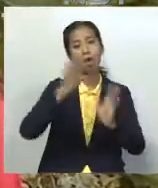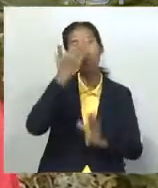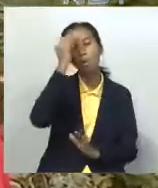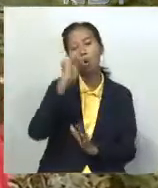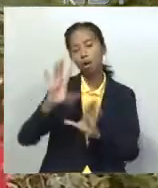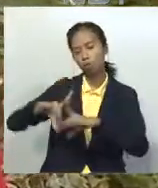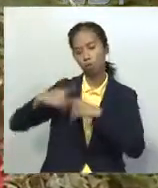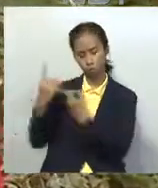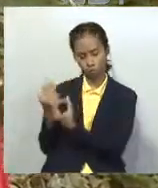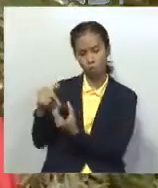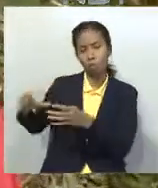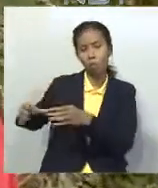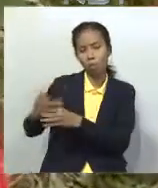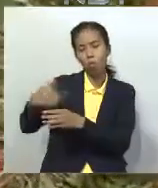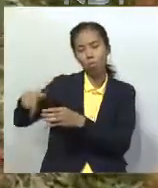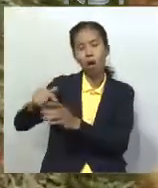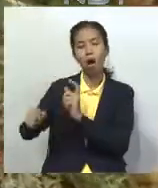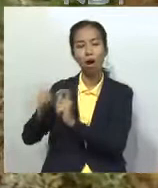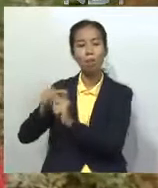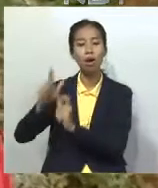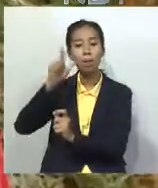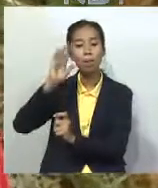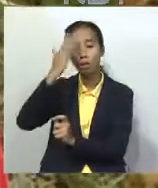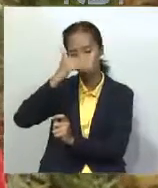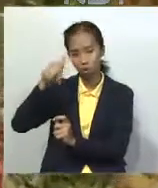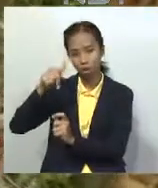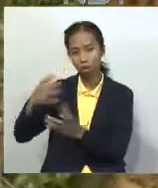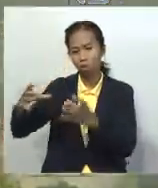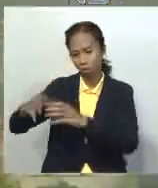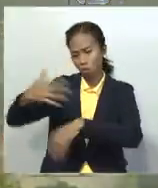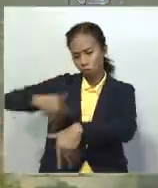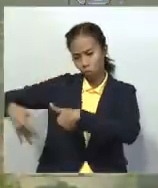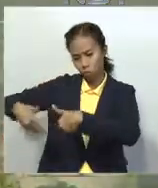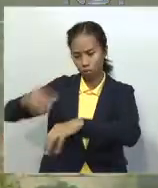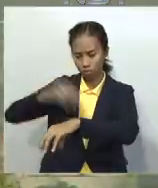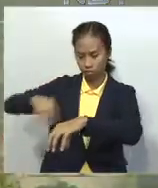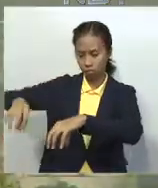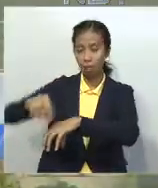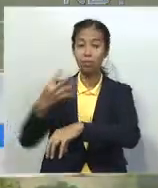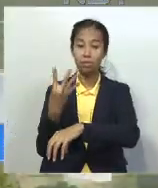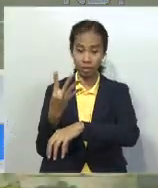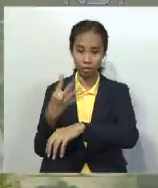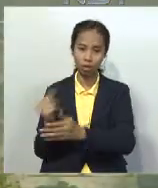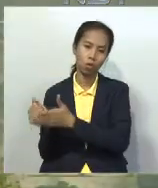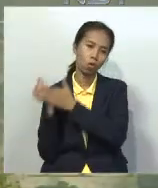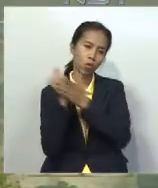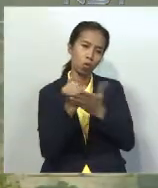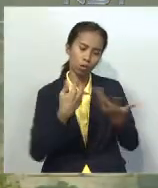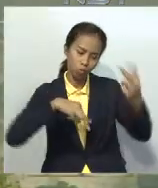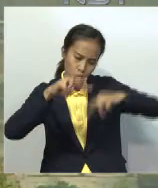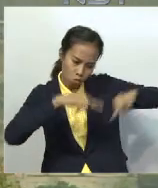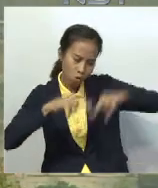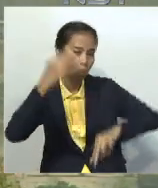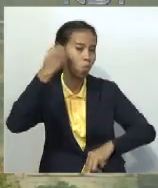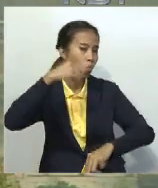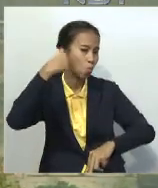ำนันผู้ใหญ่บ้านทางอำเภอแม่สวยนะครับร่วมกับชาวบ้านในเขตพื้นที่ก็จัดกำลังลาดตระเวนอยู่ทุกวันนะครับ